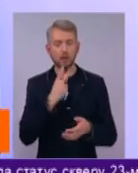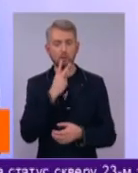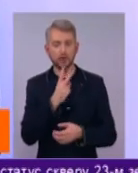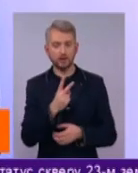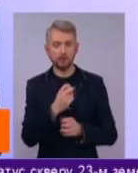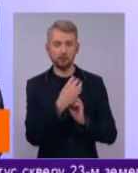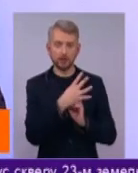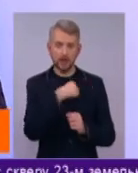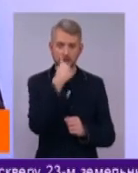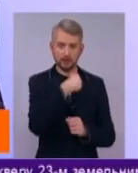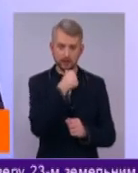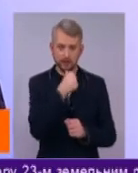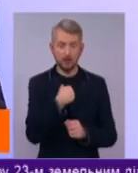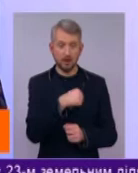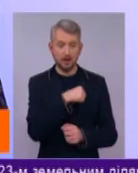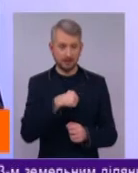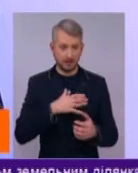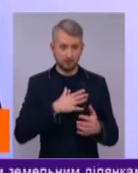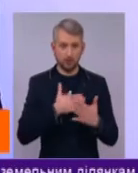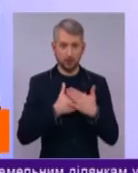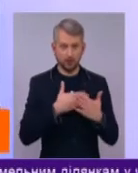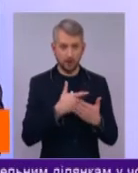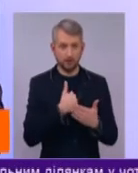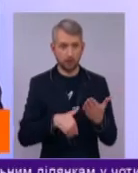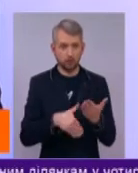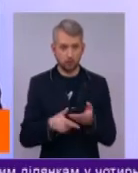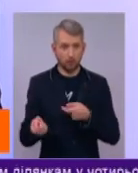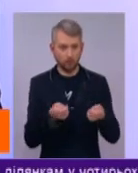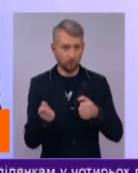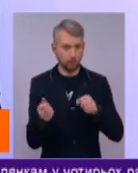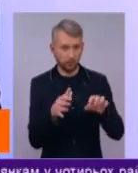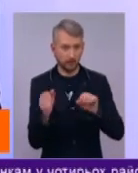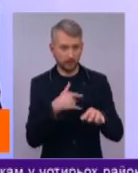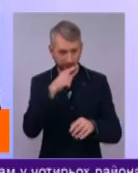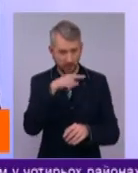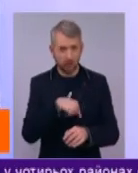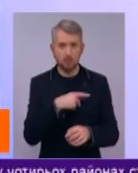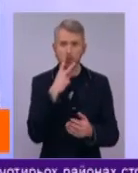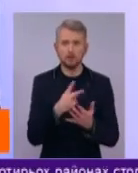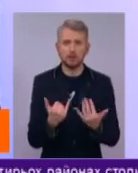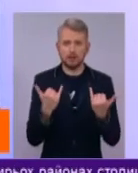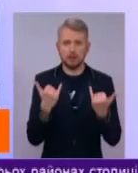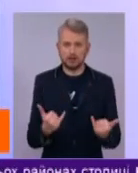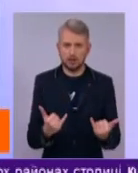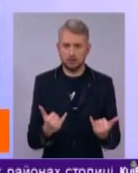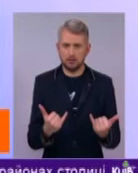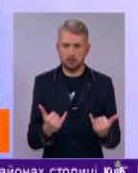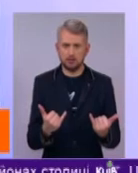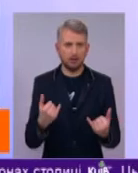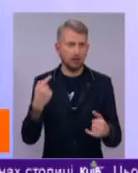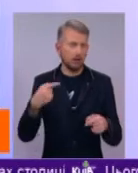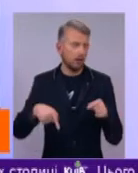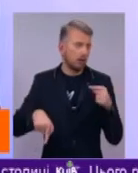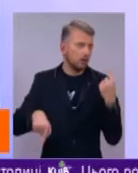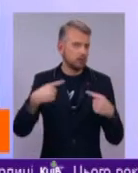подивитись 14-й рік, я просто сам волонтером був, я допомогу возив. Я знаю. І подивитись зараз, на даний момент, ну це просто небо і